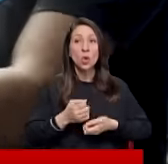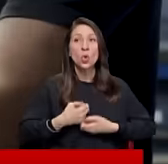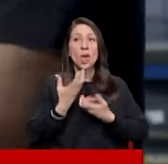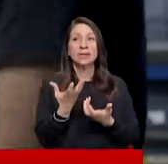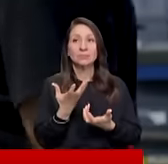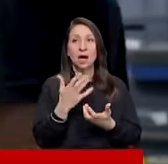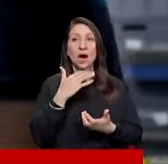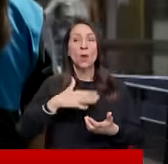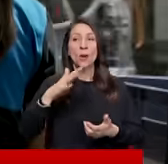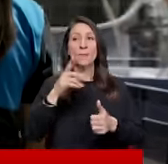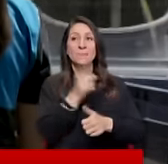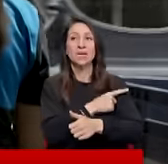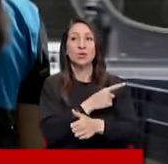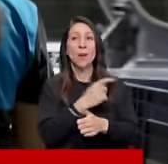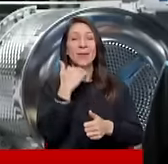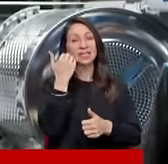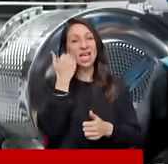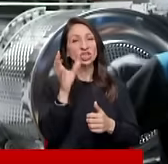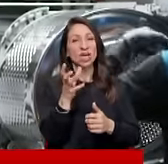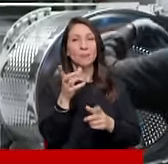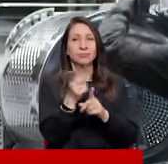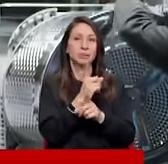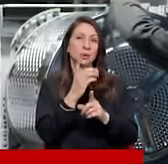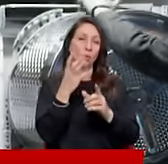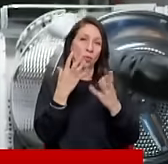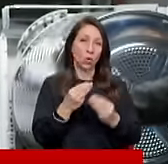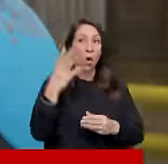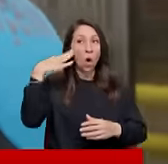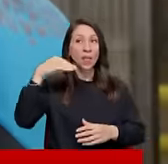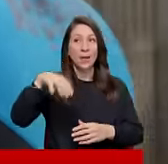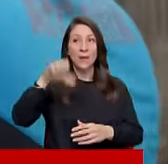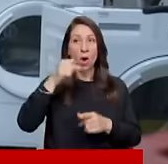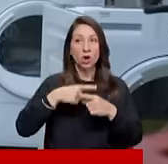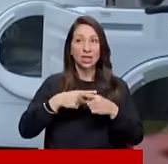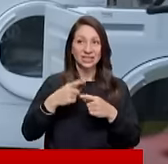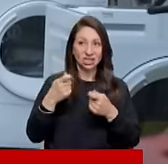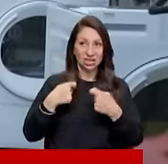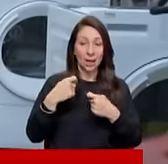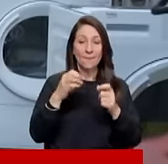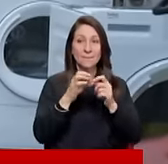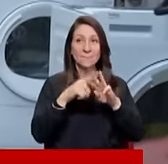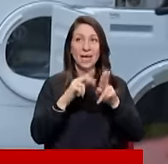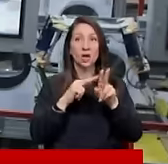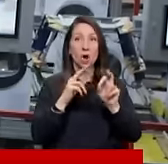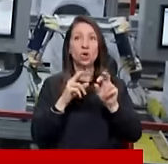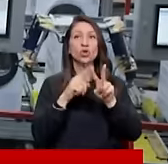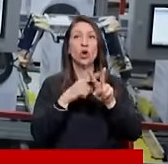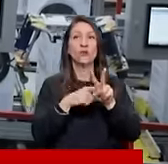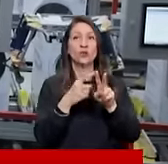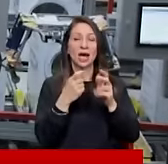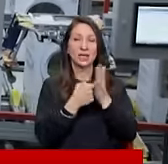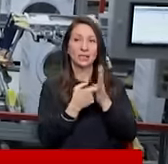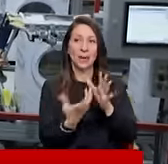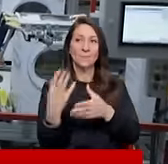hacminde Avrupa'da bir numaralı beyaz eşya şirketi konumuna geldi. Hollanda merkezli ortak şirket Beko Europe adı altında birleşti.